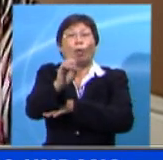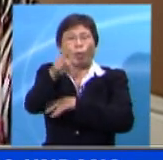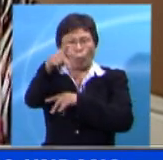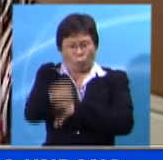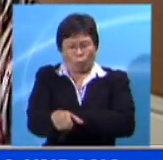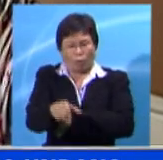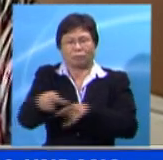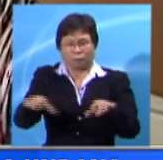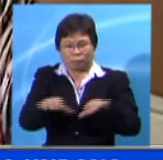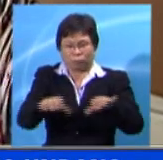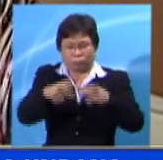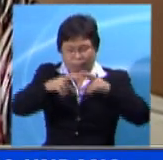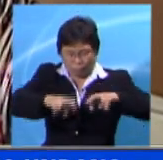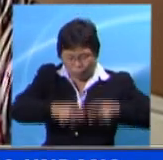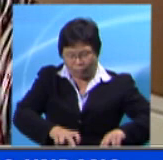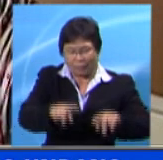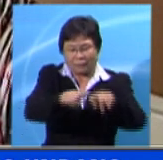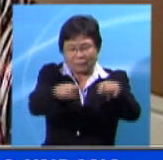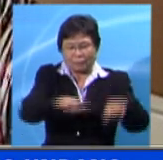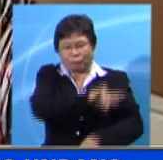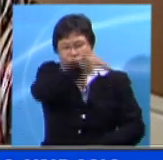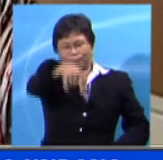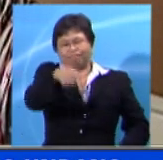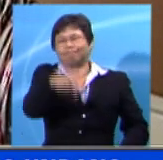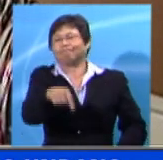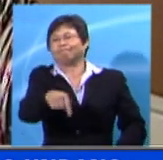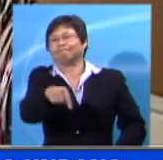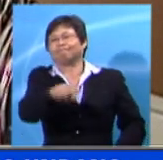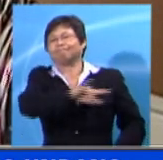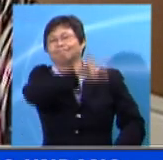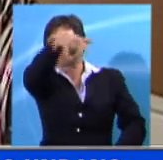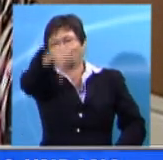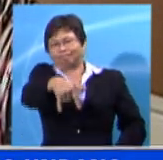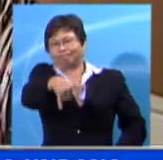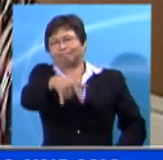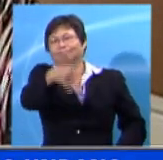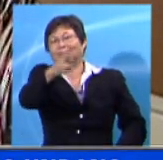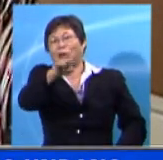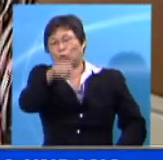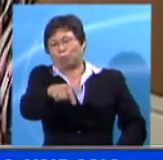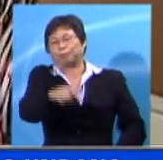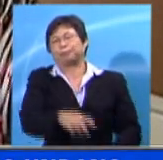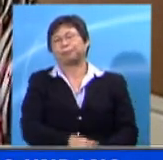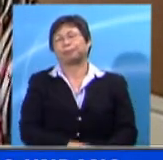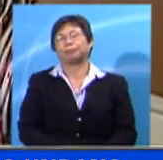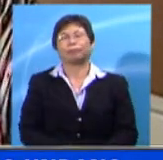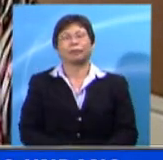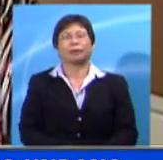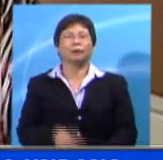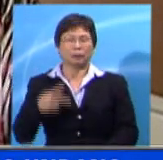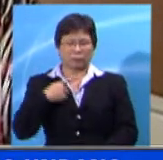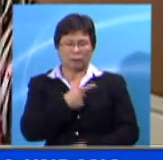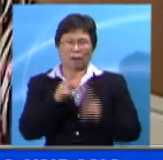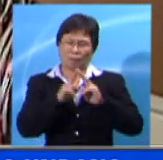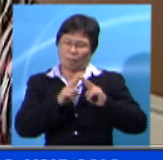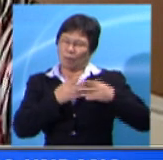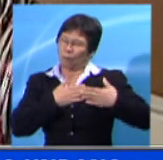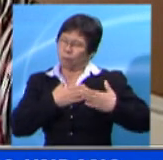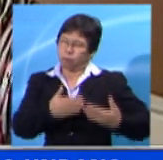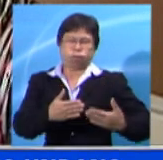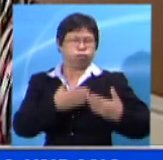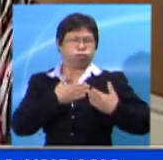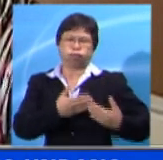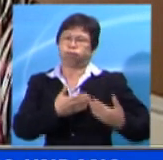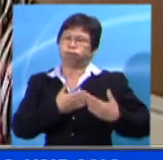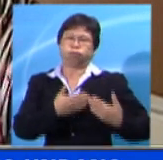siasatan di tempat kejadian berkenaan dan kita amat komited untuk